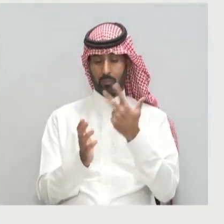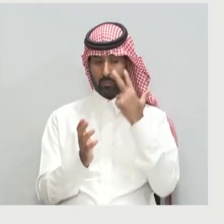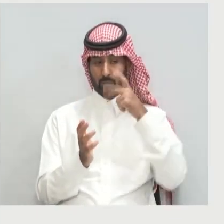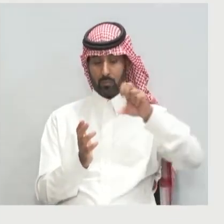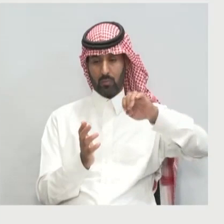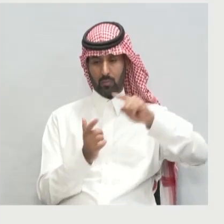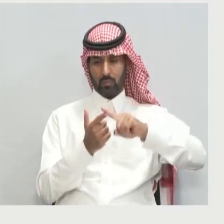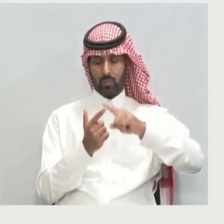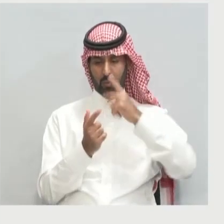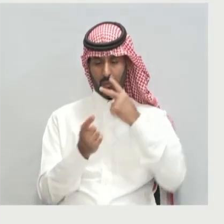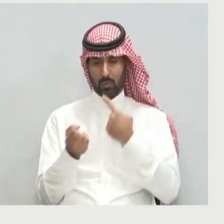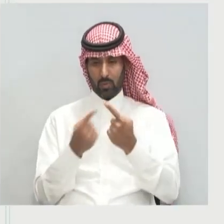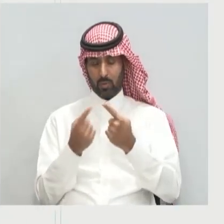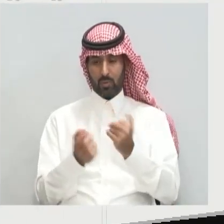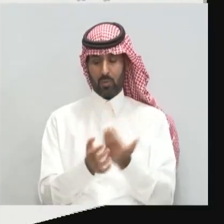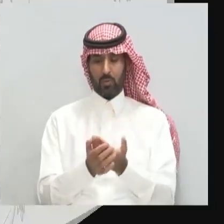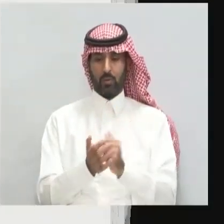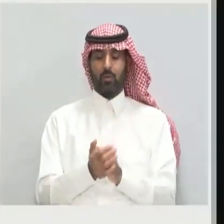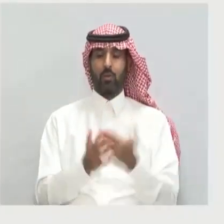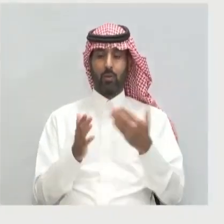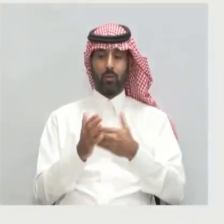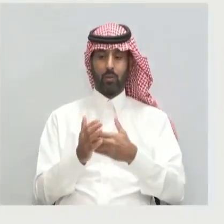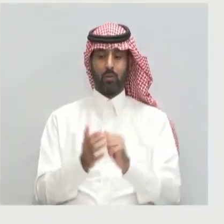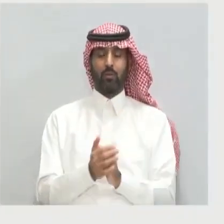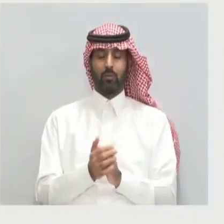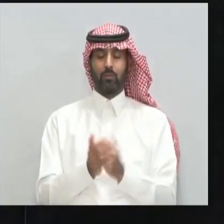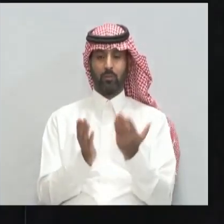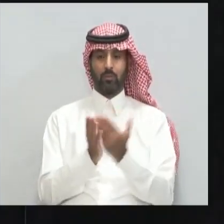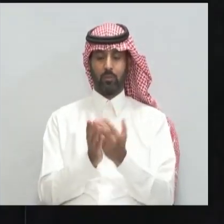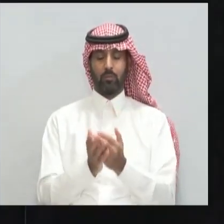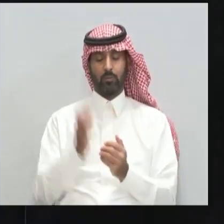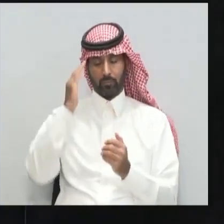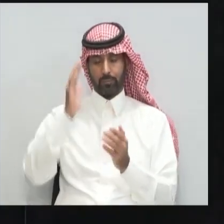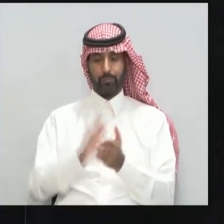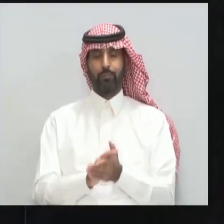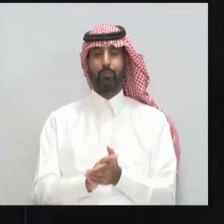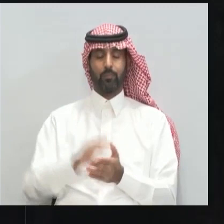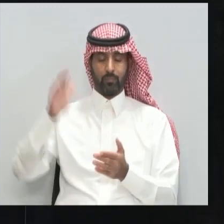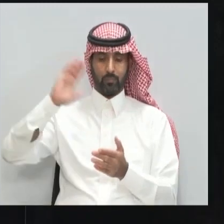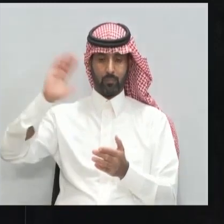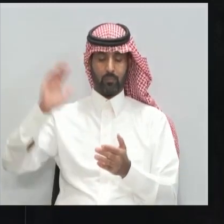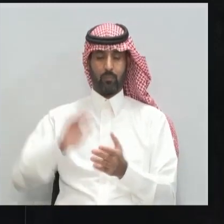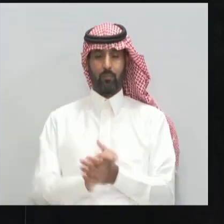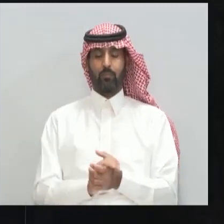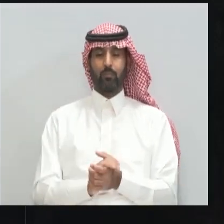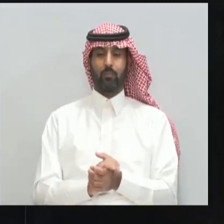تواصل عبر الانترنت الى هنا نصل الى نهايه درسنا هذا وصلى الله على نبينا محمد وعلى اله وصحبه